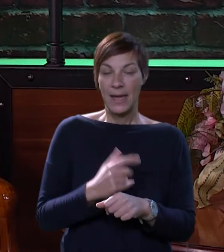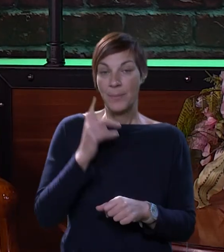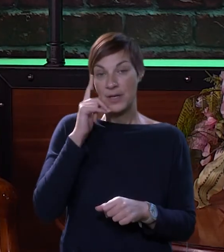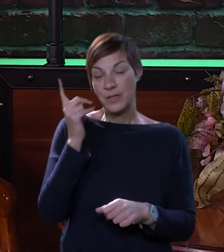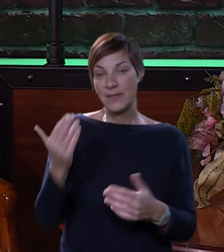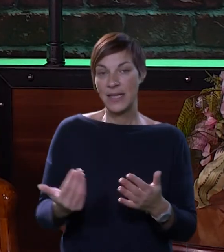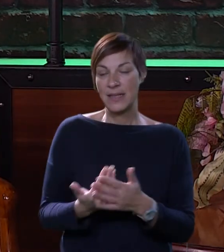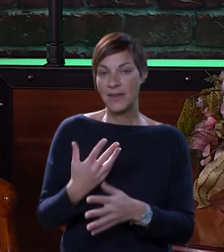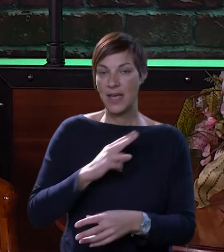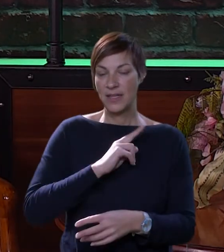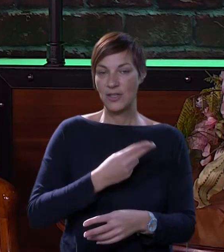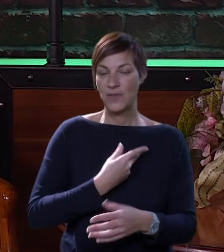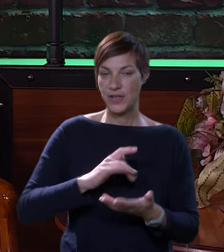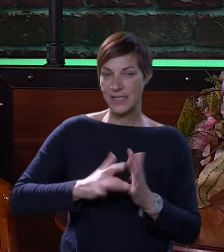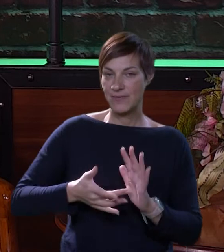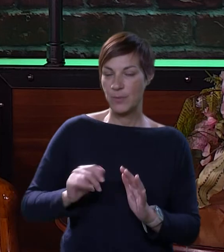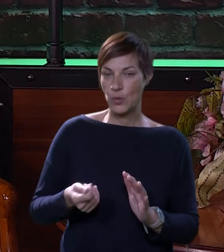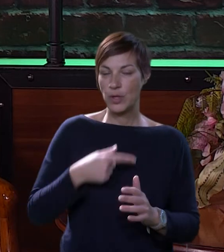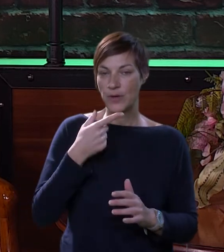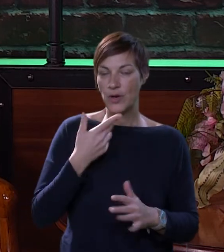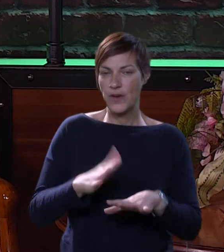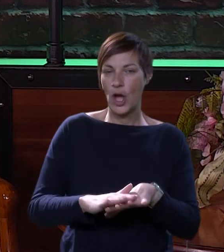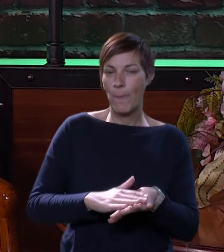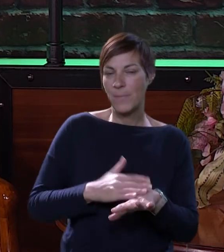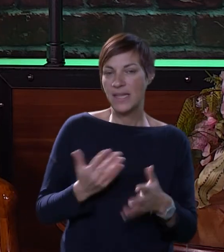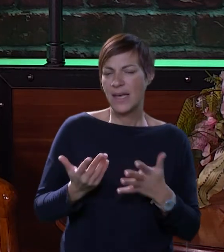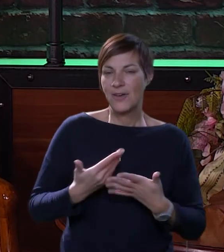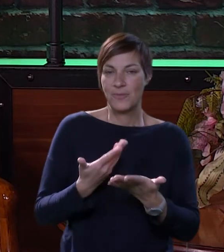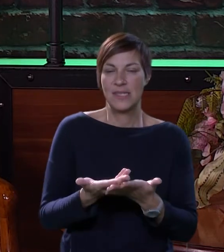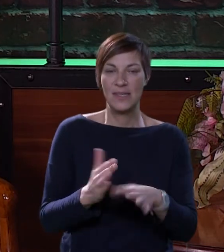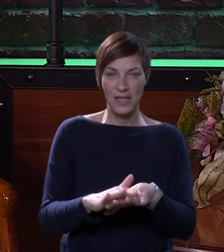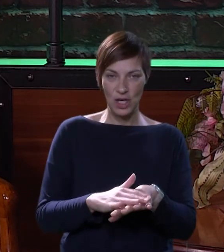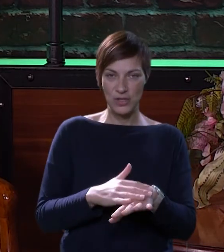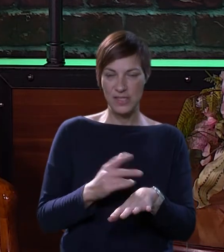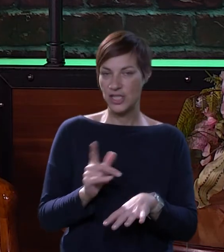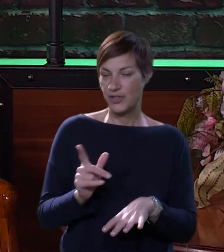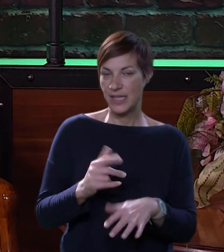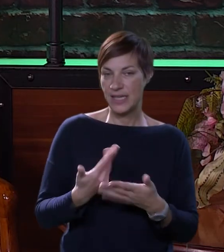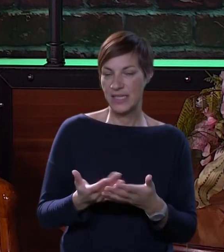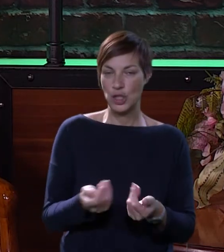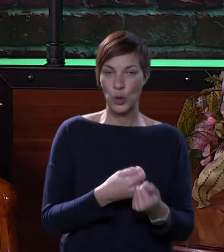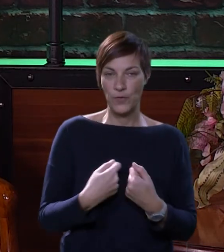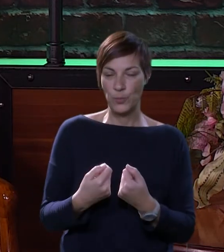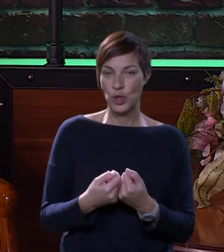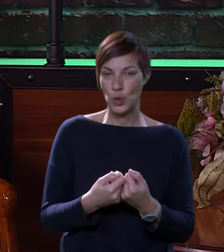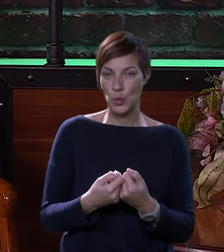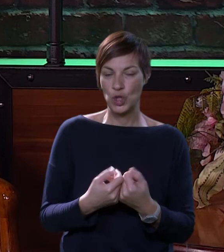je osvijestiti i ponovno vratiti odgovornost svim uključenima i govoriti o empatiji. Kako bi se ti osjećao da nisi u